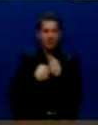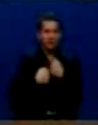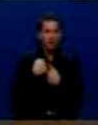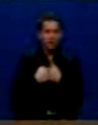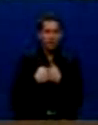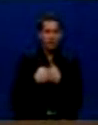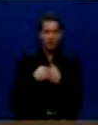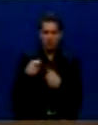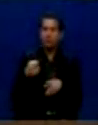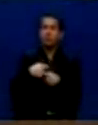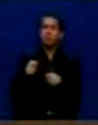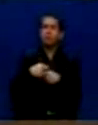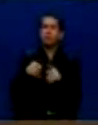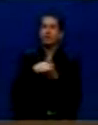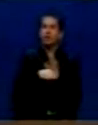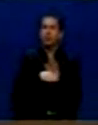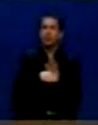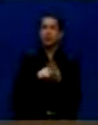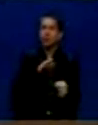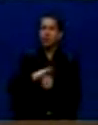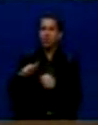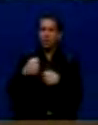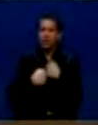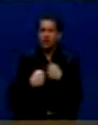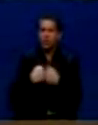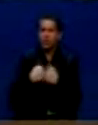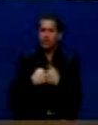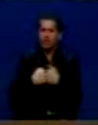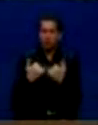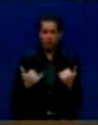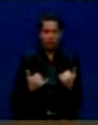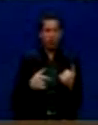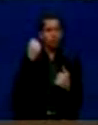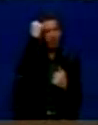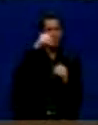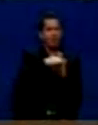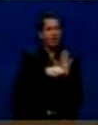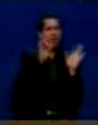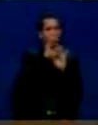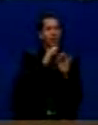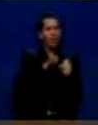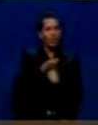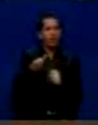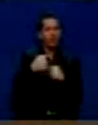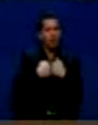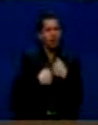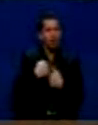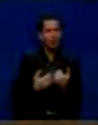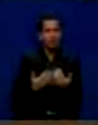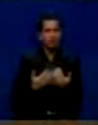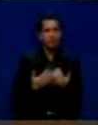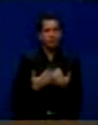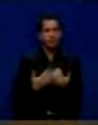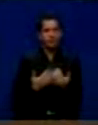duhet rregullohet me një ligj kundër terrorizmit, jo me kësaj ligje. Pra Kosova sot nuk ka ligj kundër terrorizmit. E kemi të shpërndar gjithandej. Kemi nenë